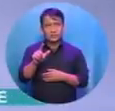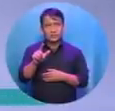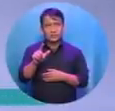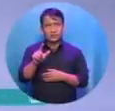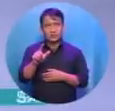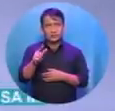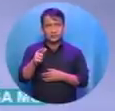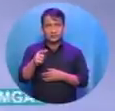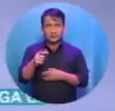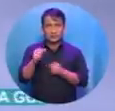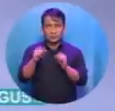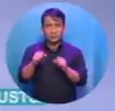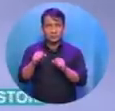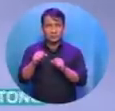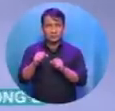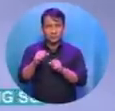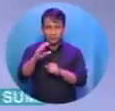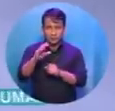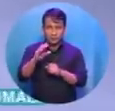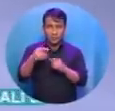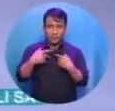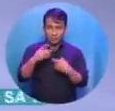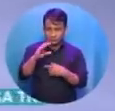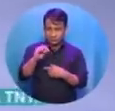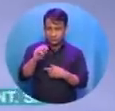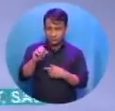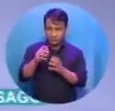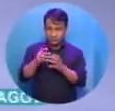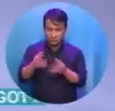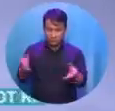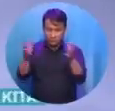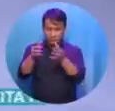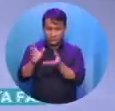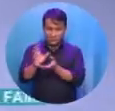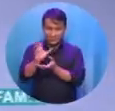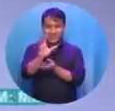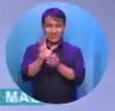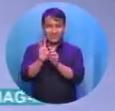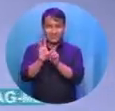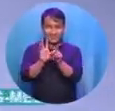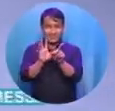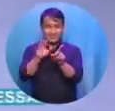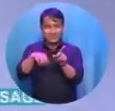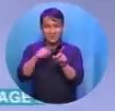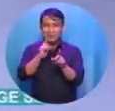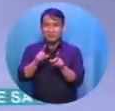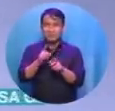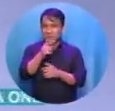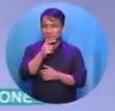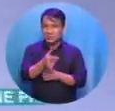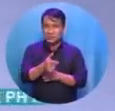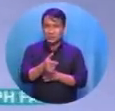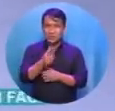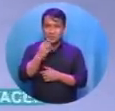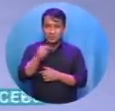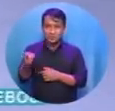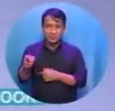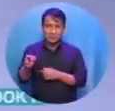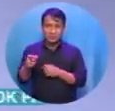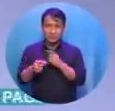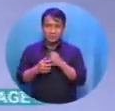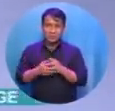may kasamang load dish. Satellite dish. Okay? Doon sa maswerteng. Well,